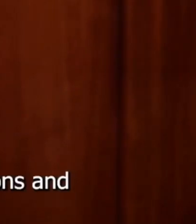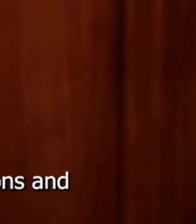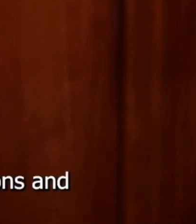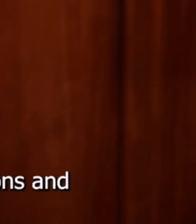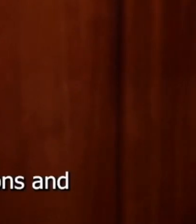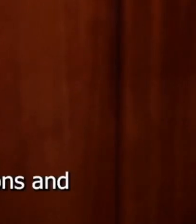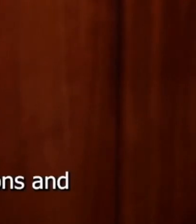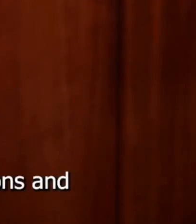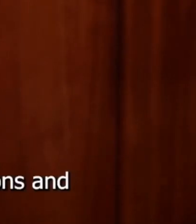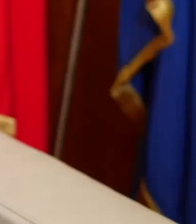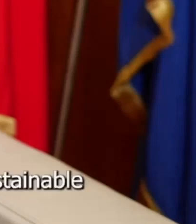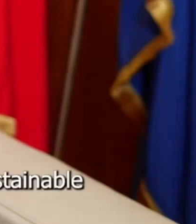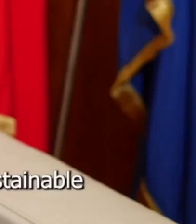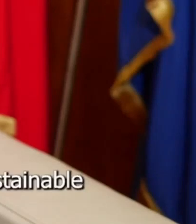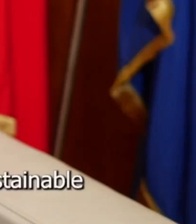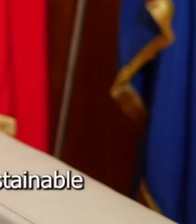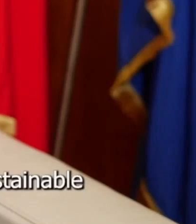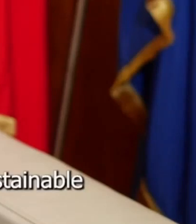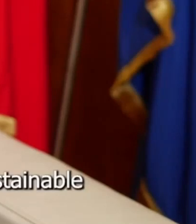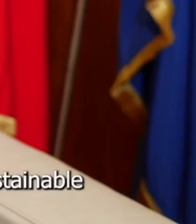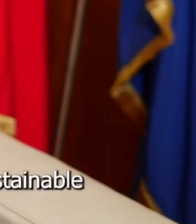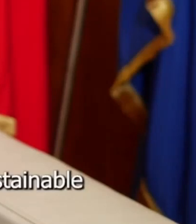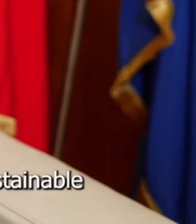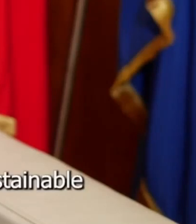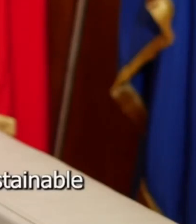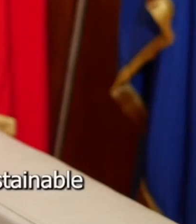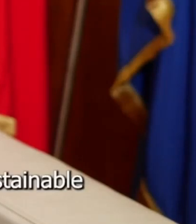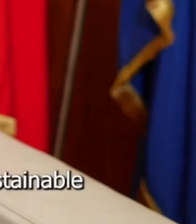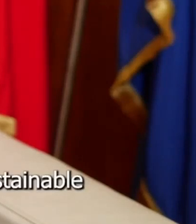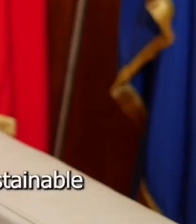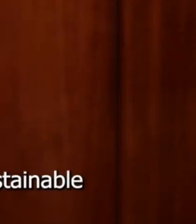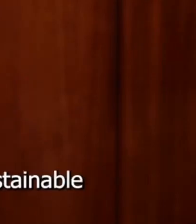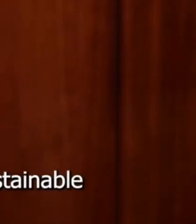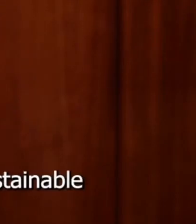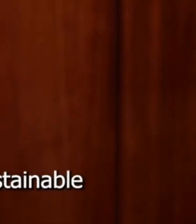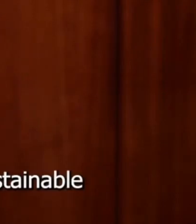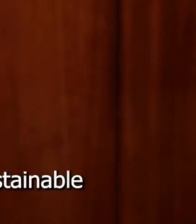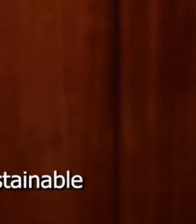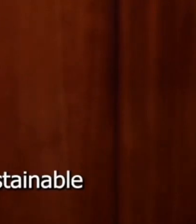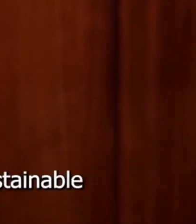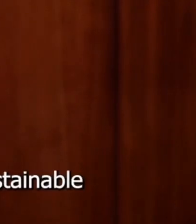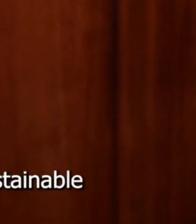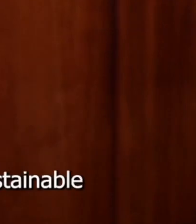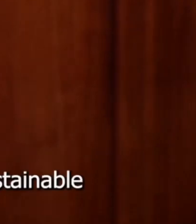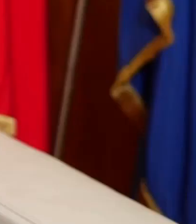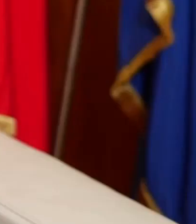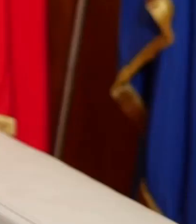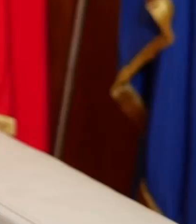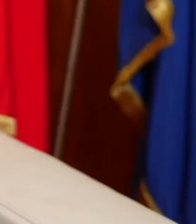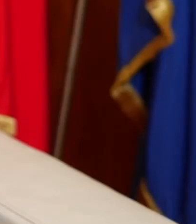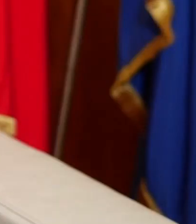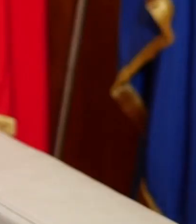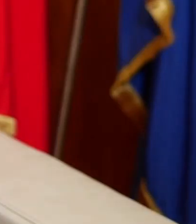nelle azioni e nei progetti. Questo si traduce in un piano di azione per lo sviluppo sostenibile e